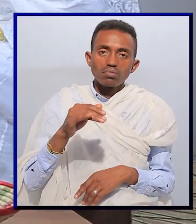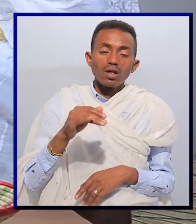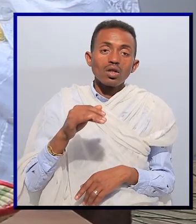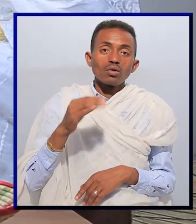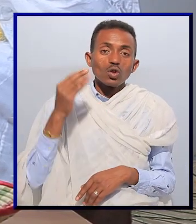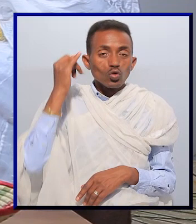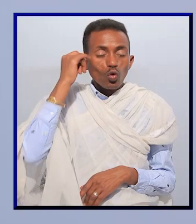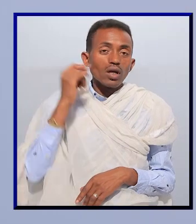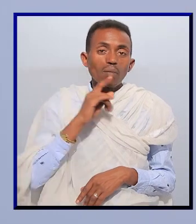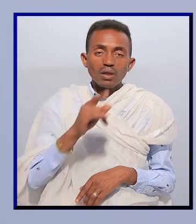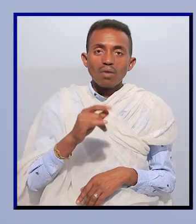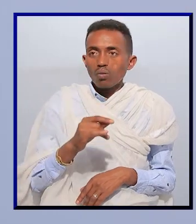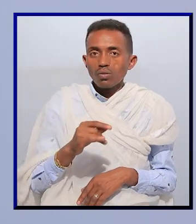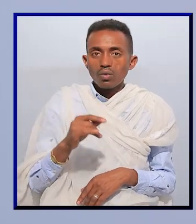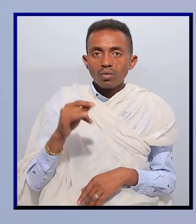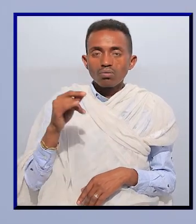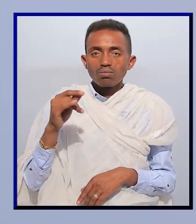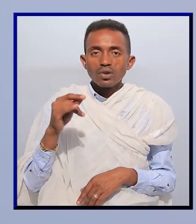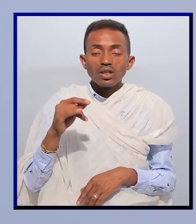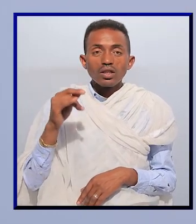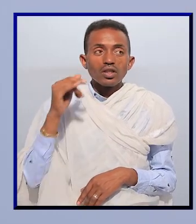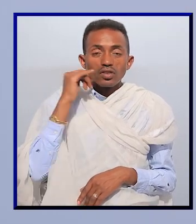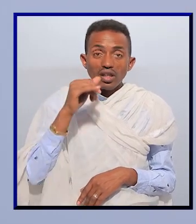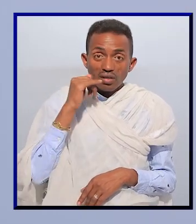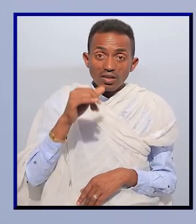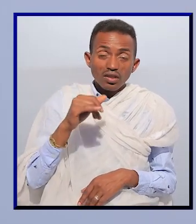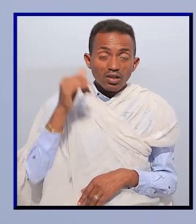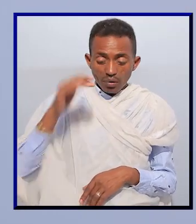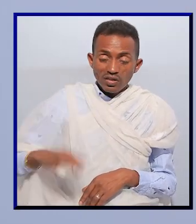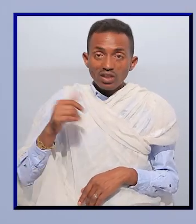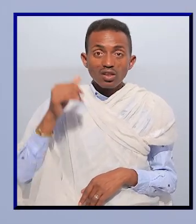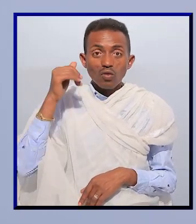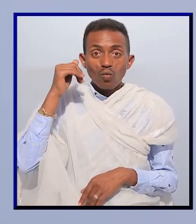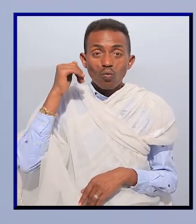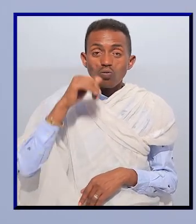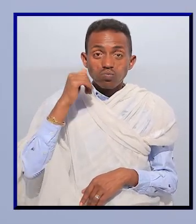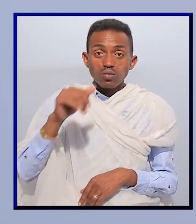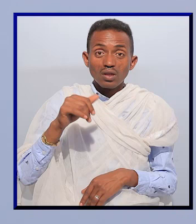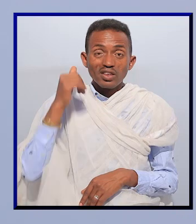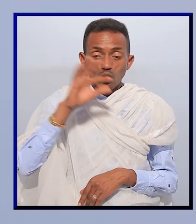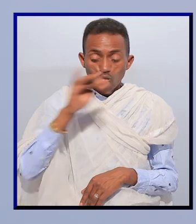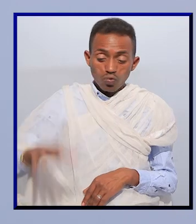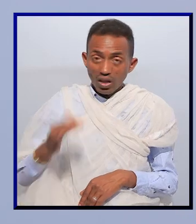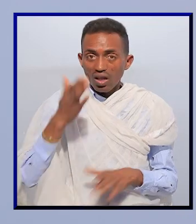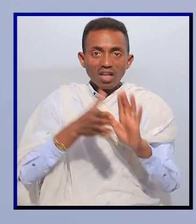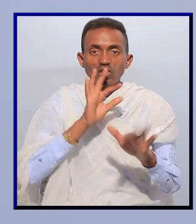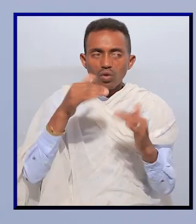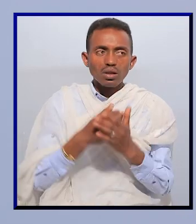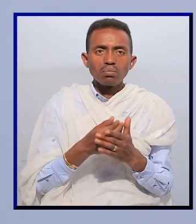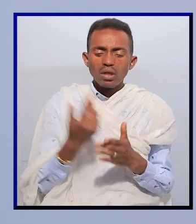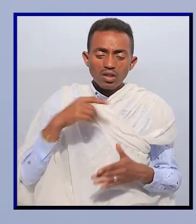አይፈጽምም፣ ሴት ውሻ ከሴት ውሻ ጋር አትፈጽምም። ሌሎችም እንስሳት አራዊትም በአጠቃላይ እንደዛው። ስለኛ ደግሞ ሰዎች ማለት ሰው